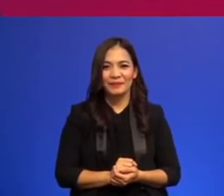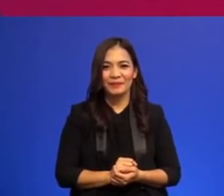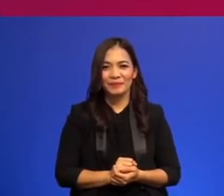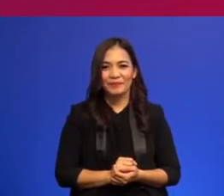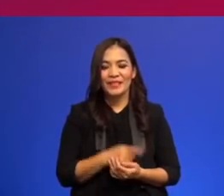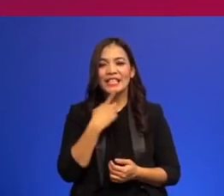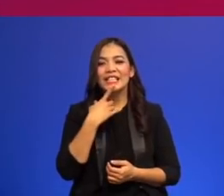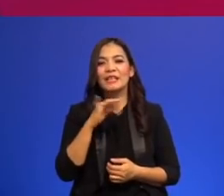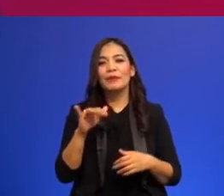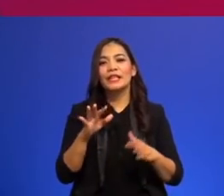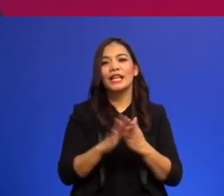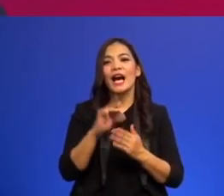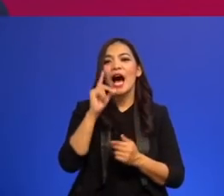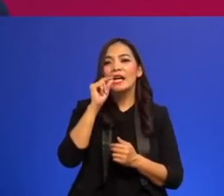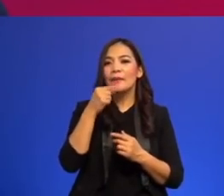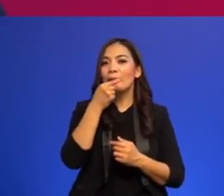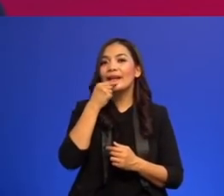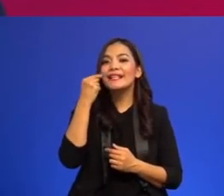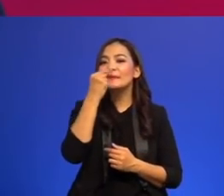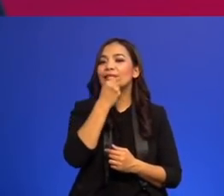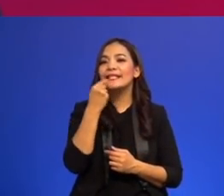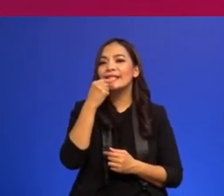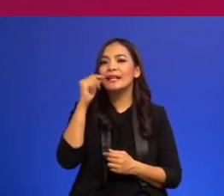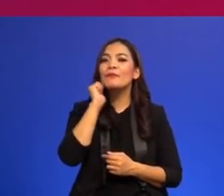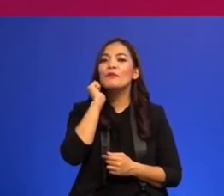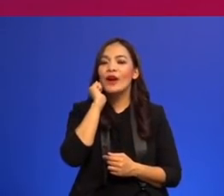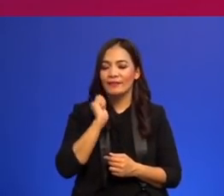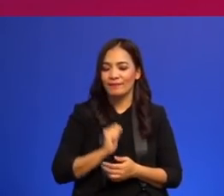Maksudnya ayam goreng ini ayam yang pakai lipstik.